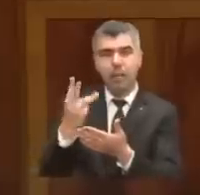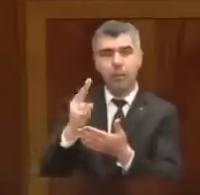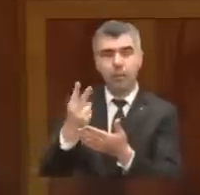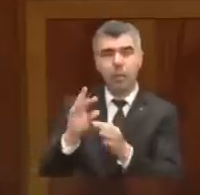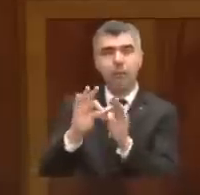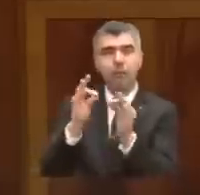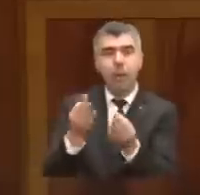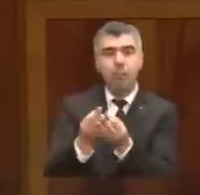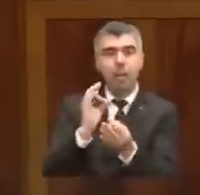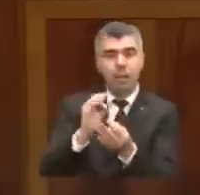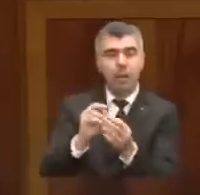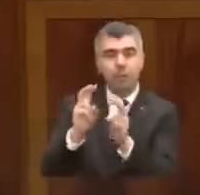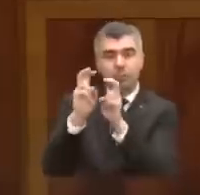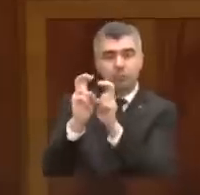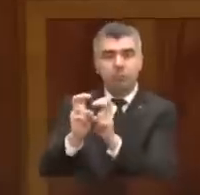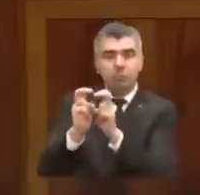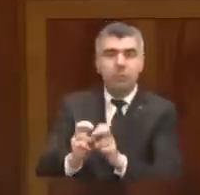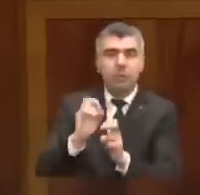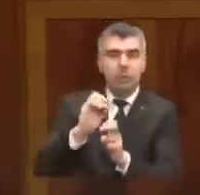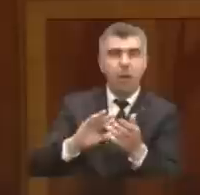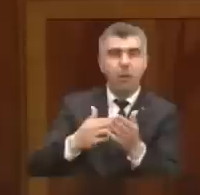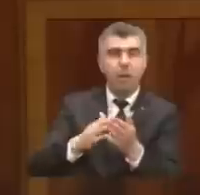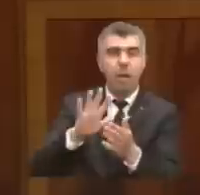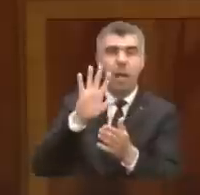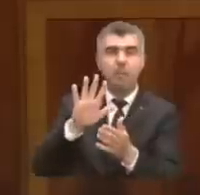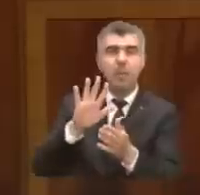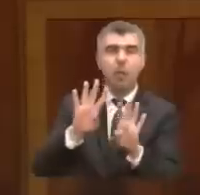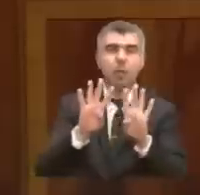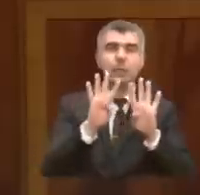اللي صرحات بالتدهور ديال المستوى المعيشي ديالها